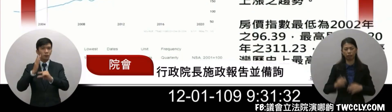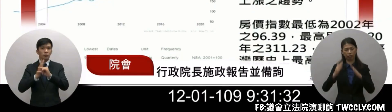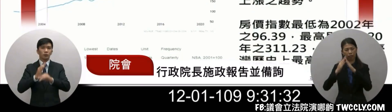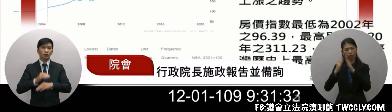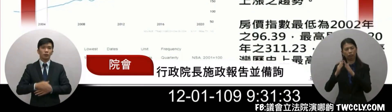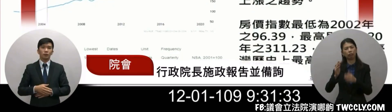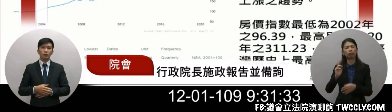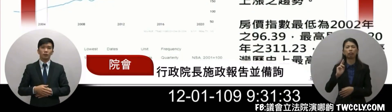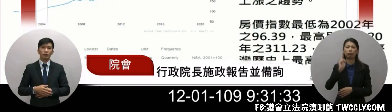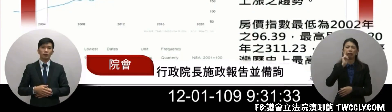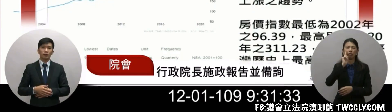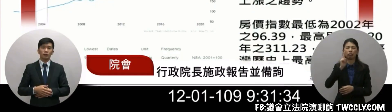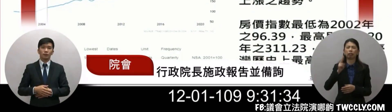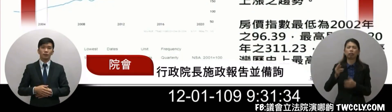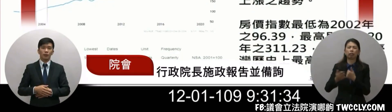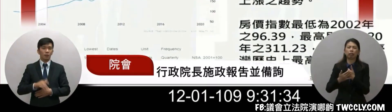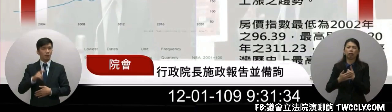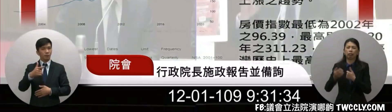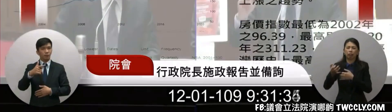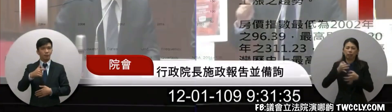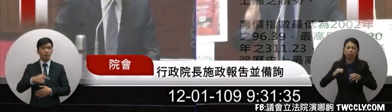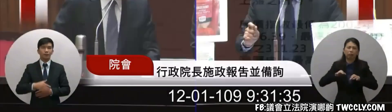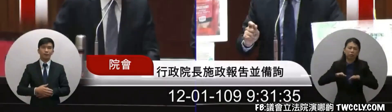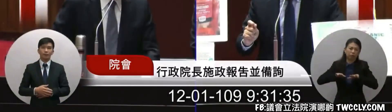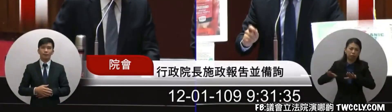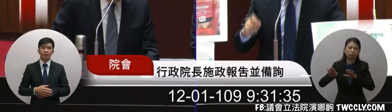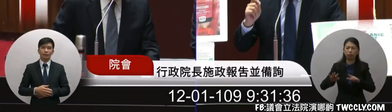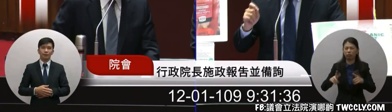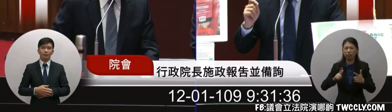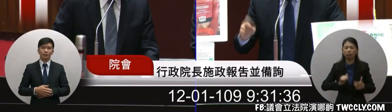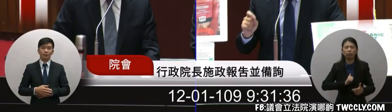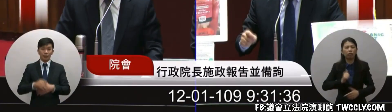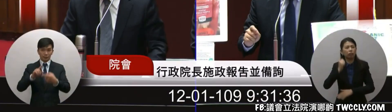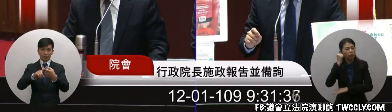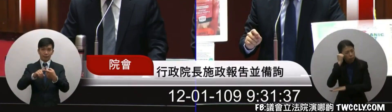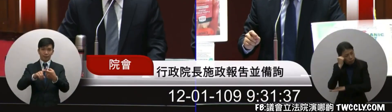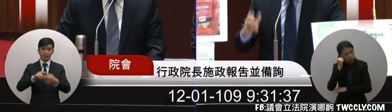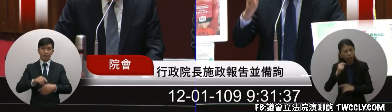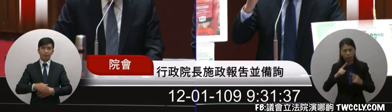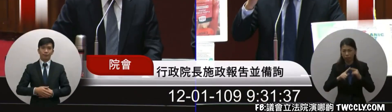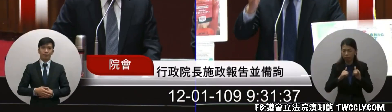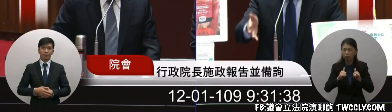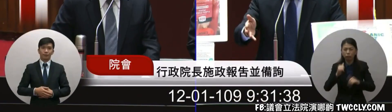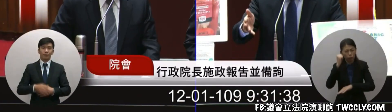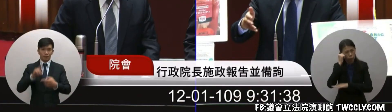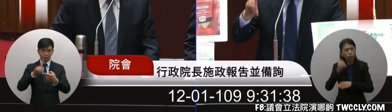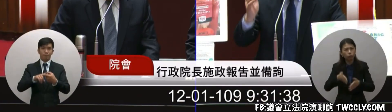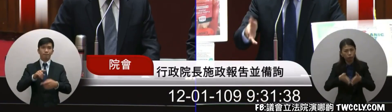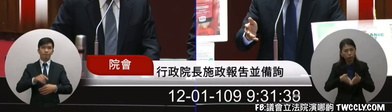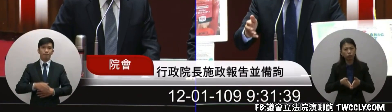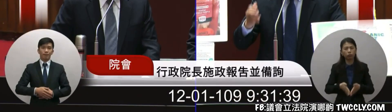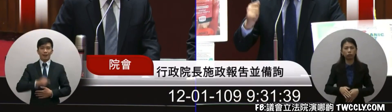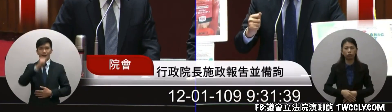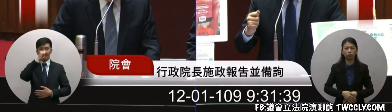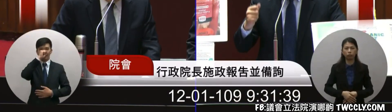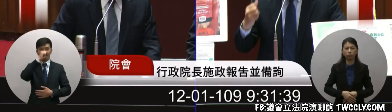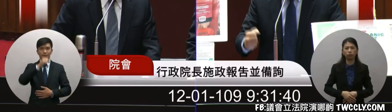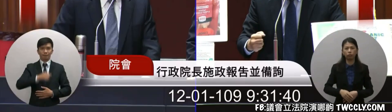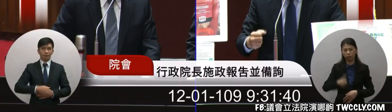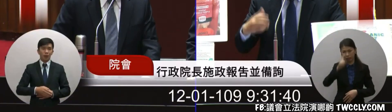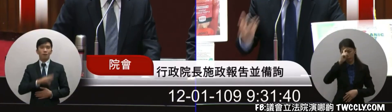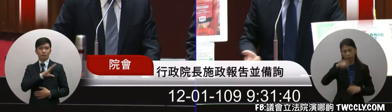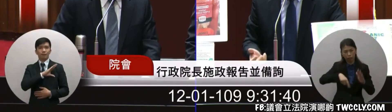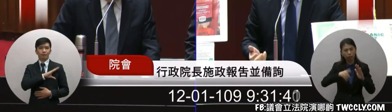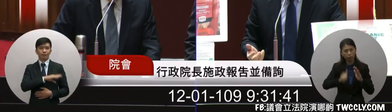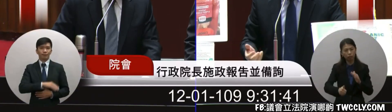济火车头的这种。其实现在都是，它是人住的，其实它的问题真的很严重。所以拜托院长一定要为我们这些年